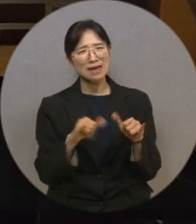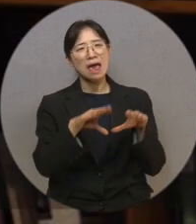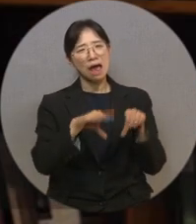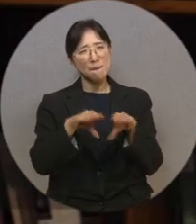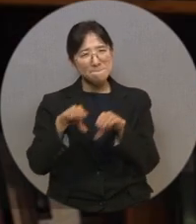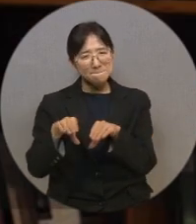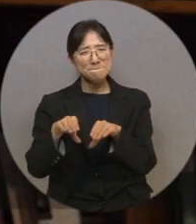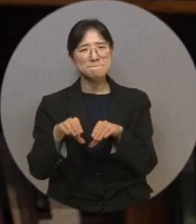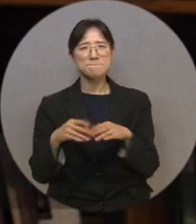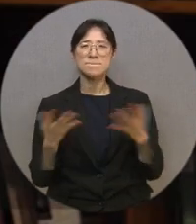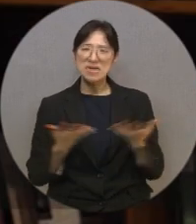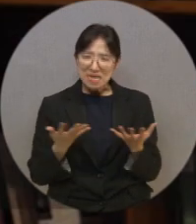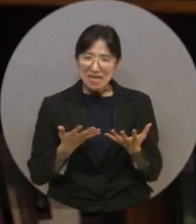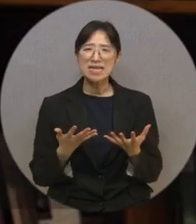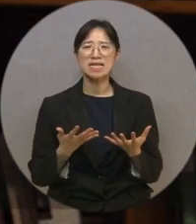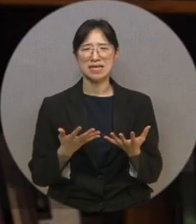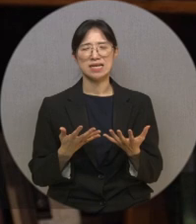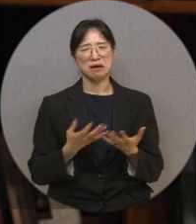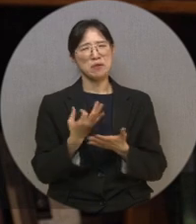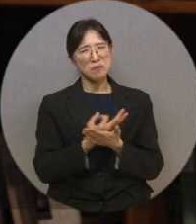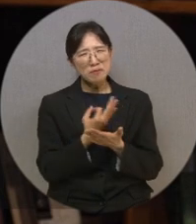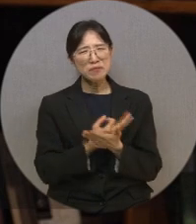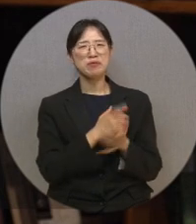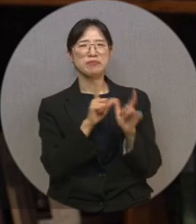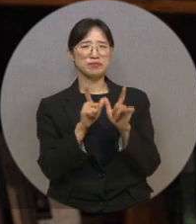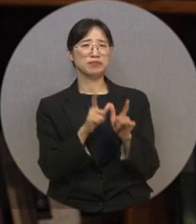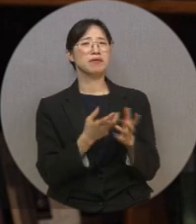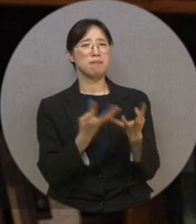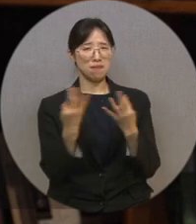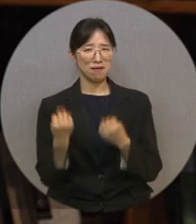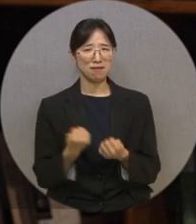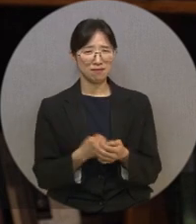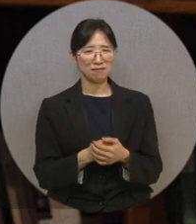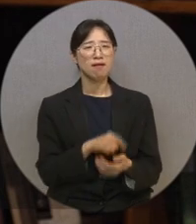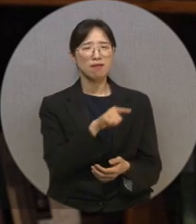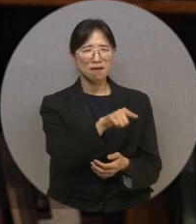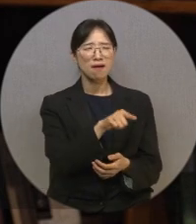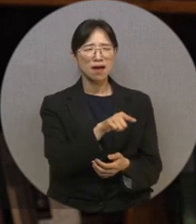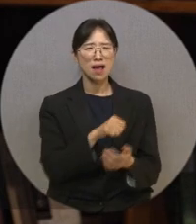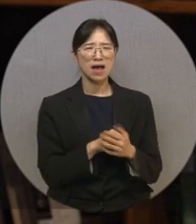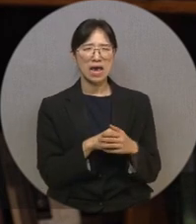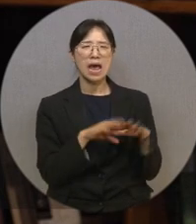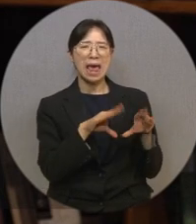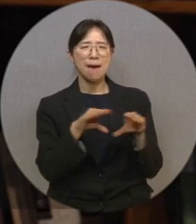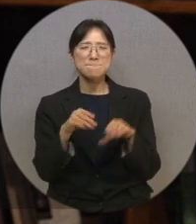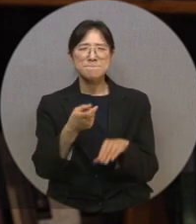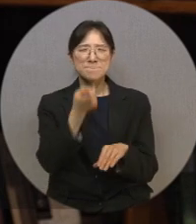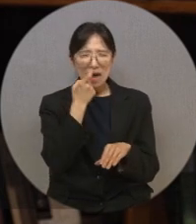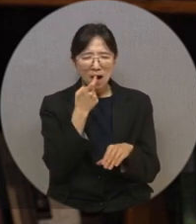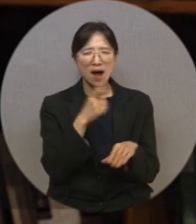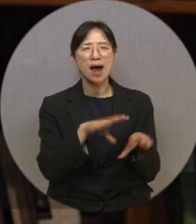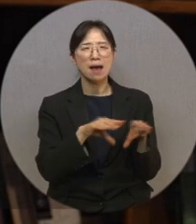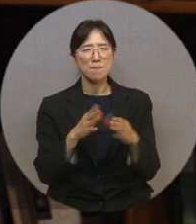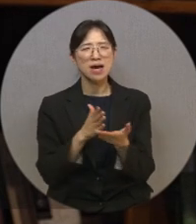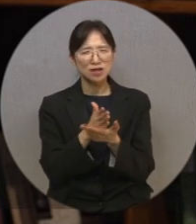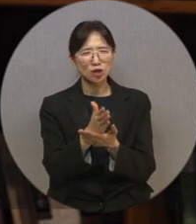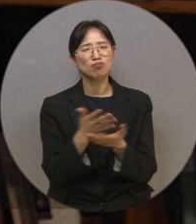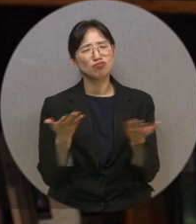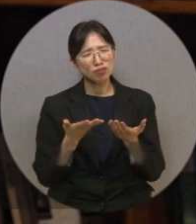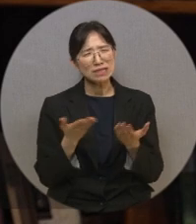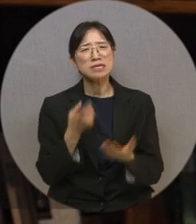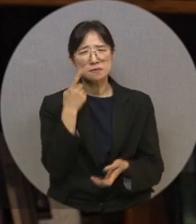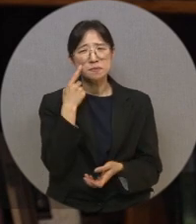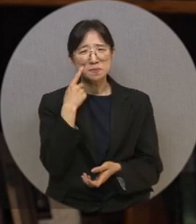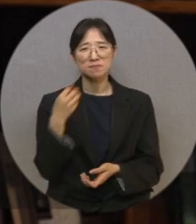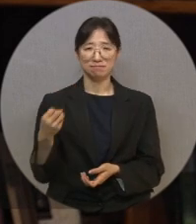시각장애인은 안마사로 생활하는 경우가 많더라. 너도 그냥 안마를 배워서 안마사로 생활하는 게